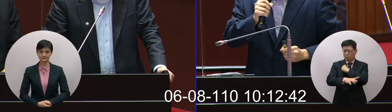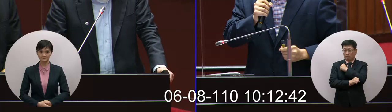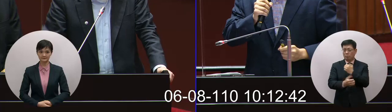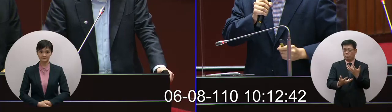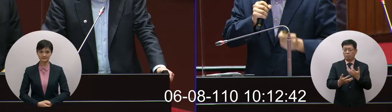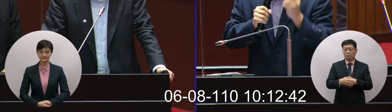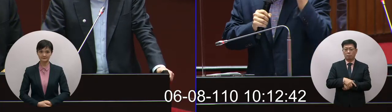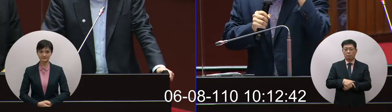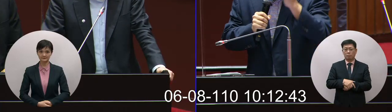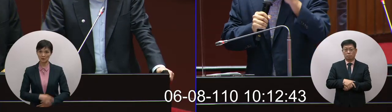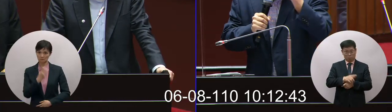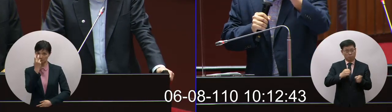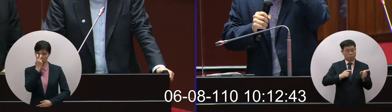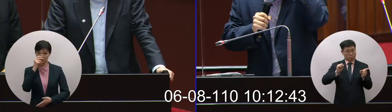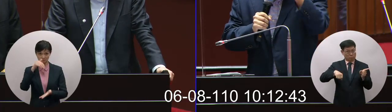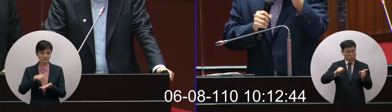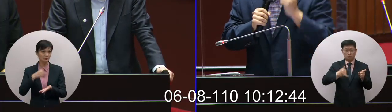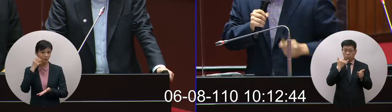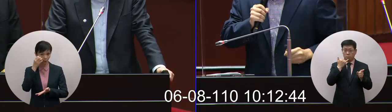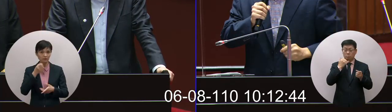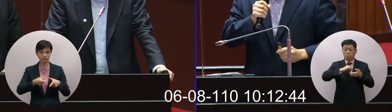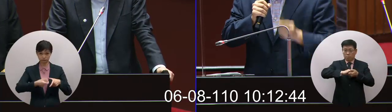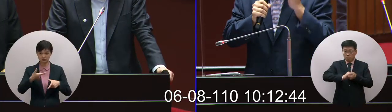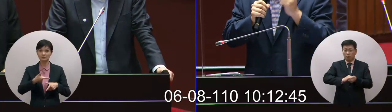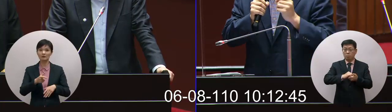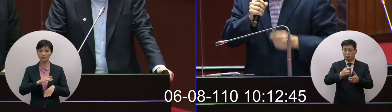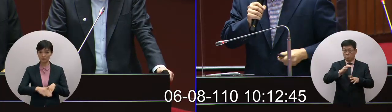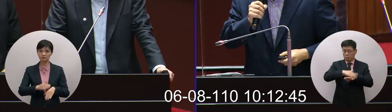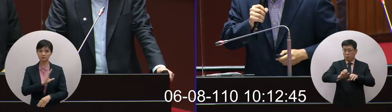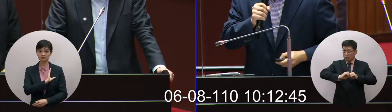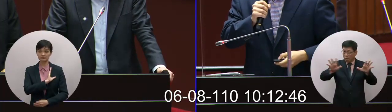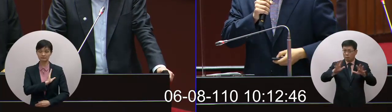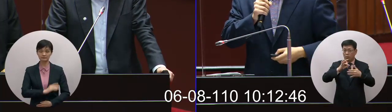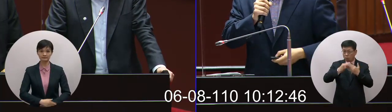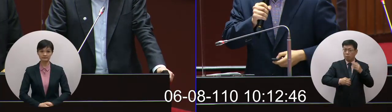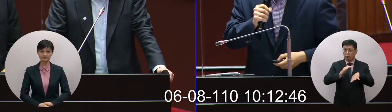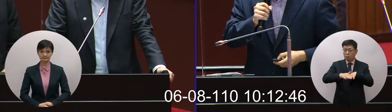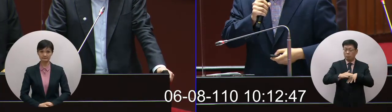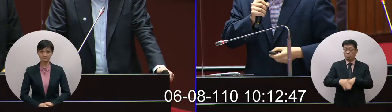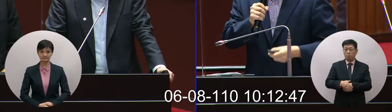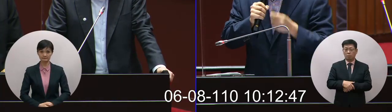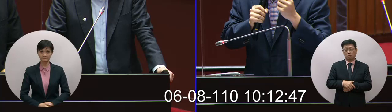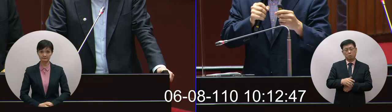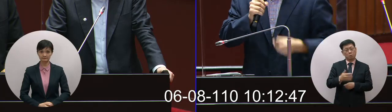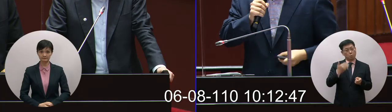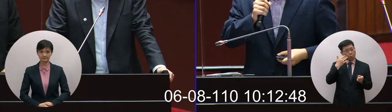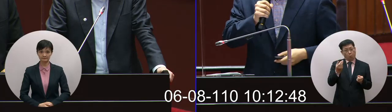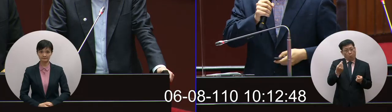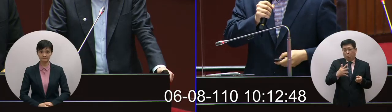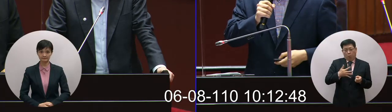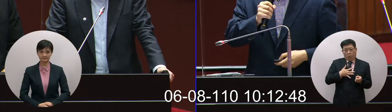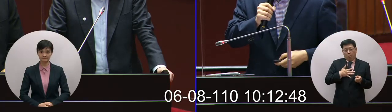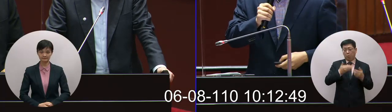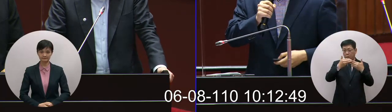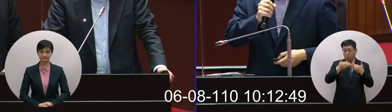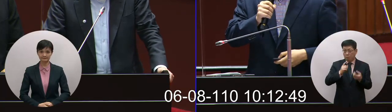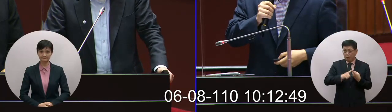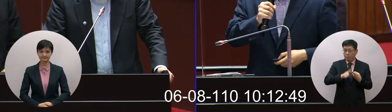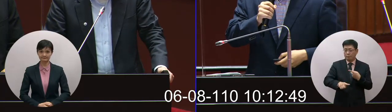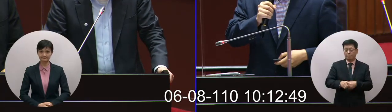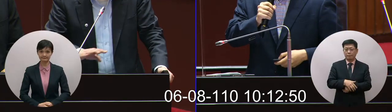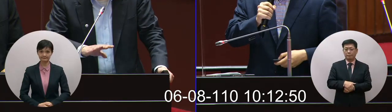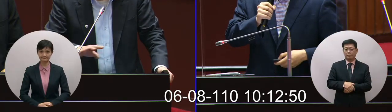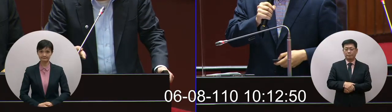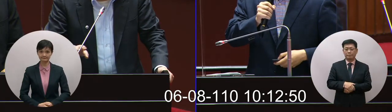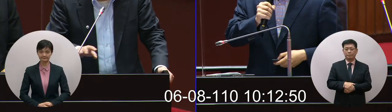你现在有办法承诺说你会定一个，你会公布一个审查标准吗？否则怎么知道说它到底能不能符合这个紧急授权？